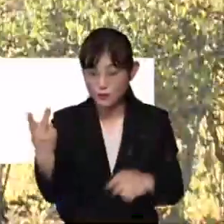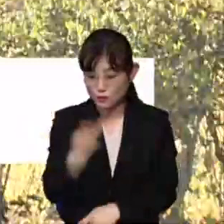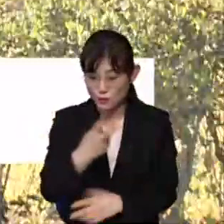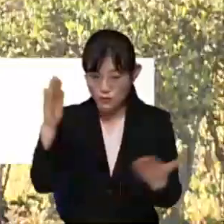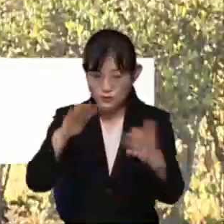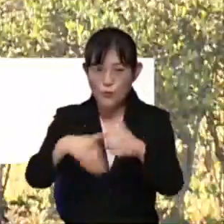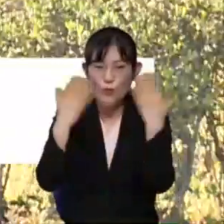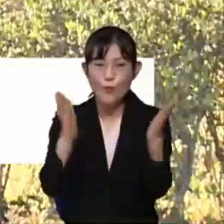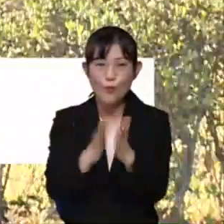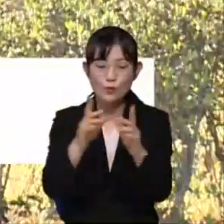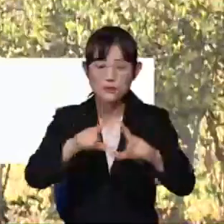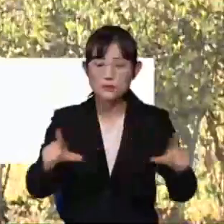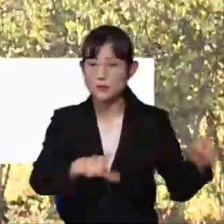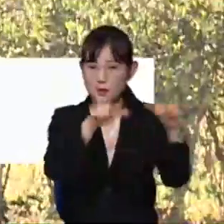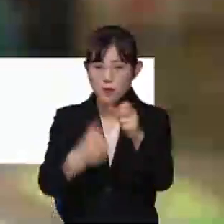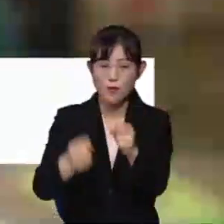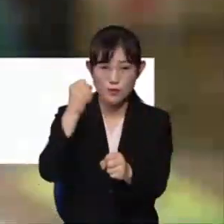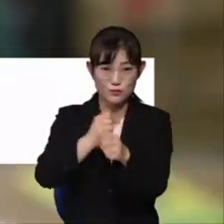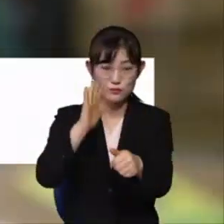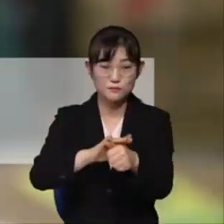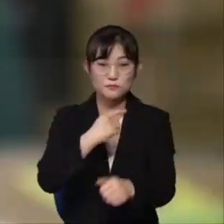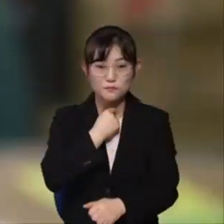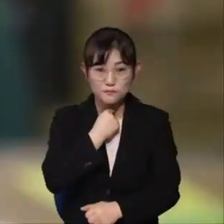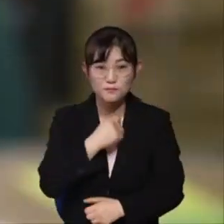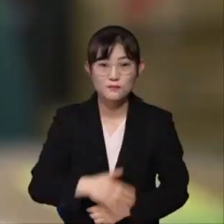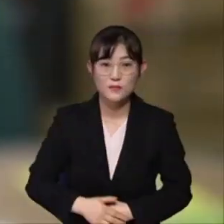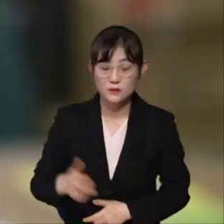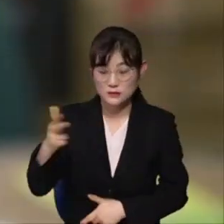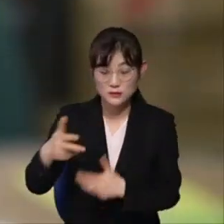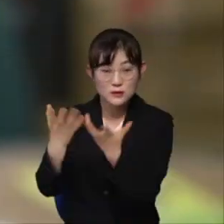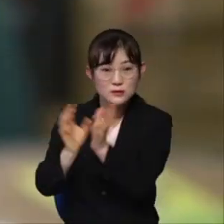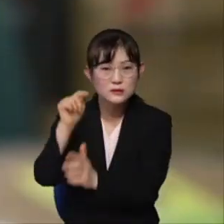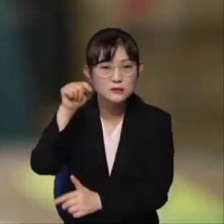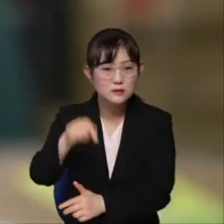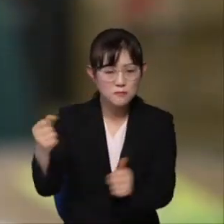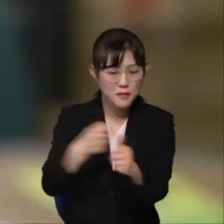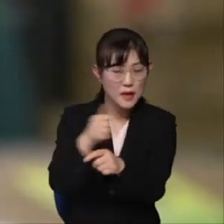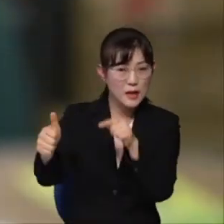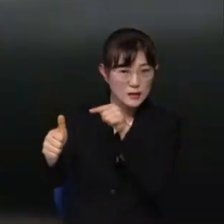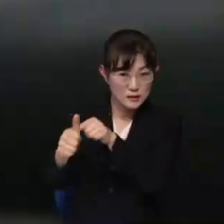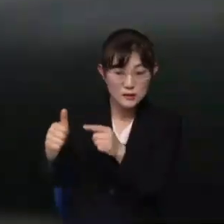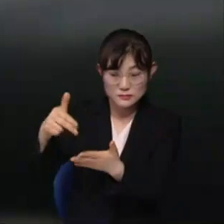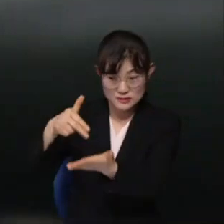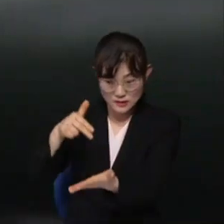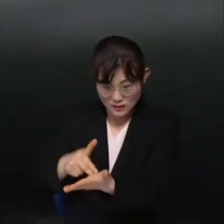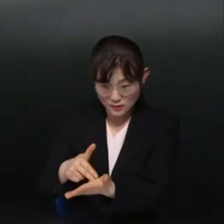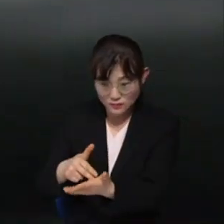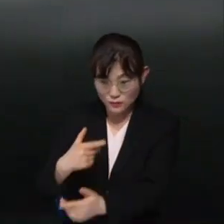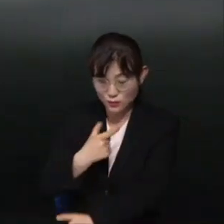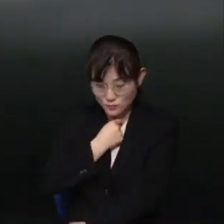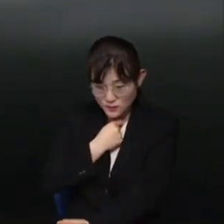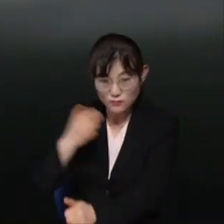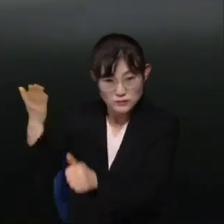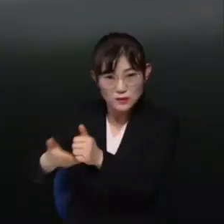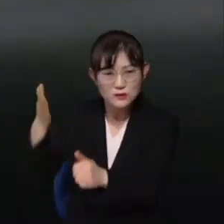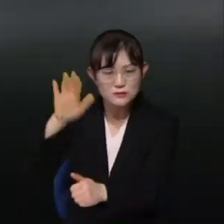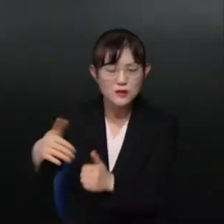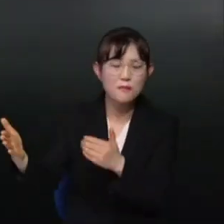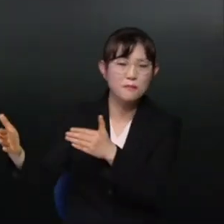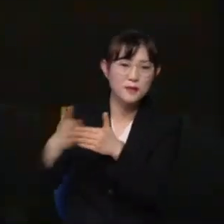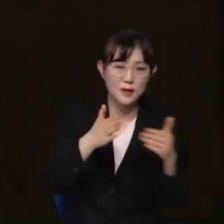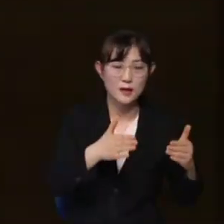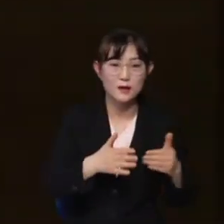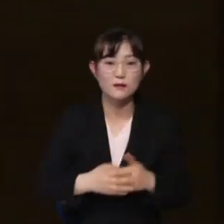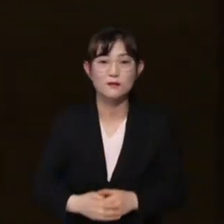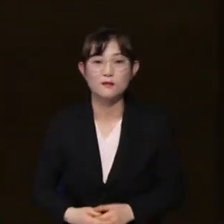학생 모두 일상 회복을 위해 한편 취재진은 학교 측에 가해자로 지목된 학생의 입장을 요청했지만 받아들여지지